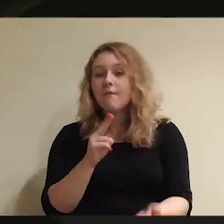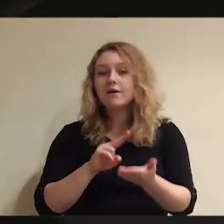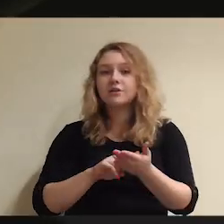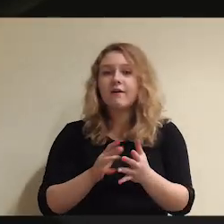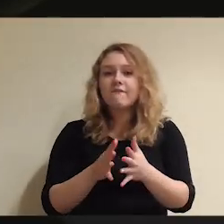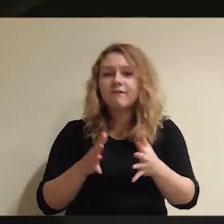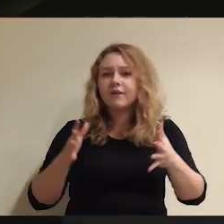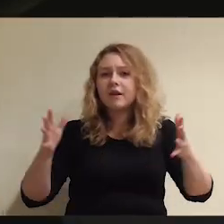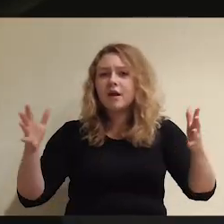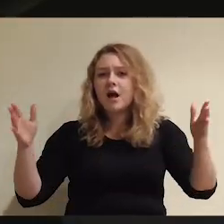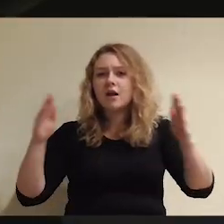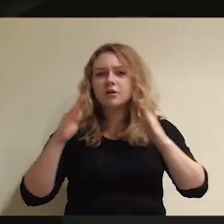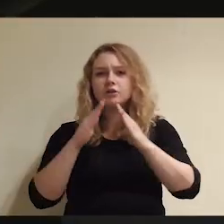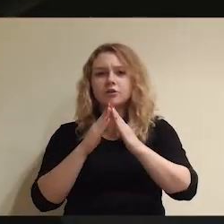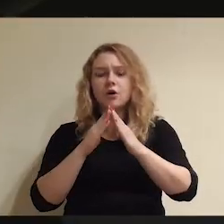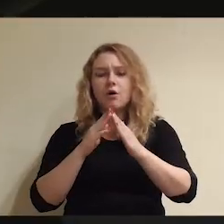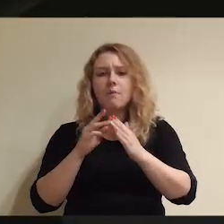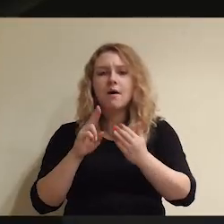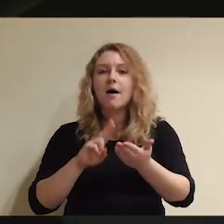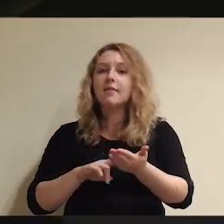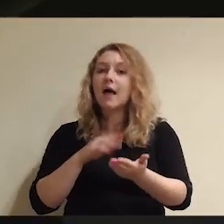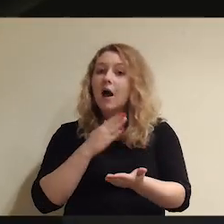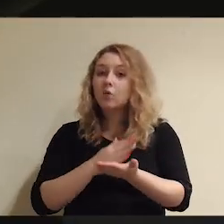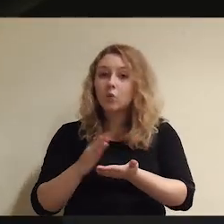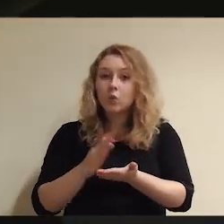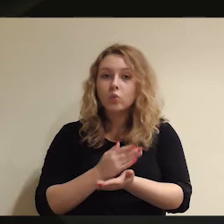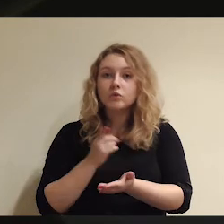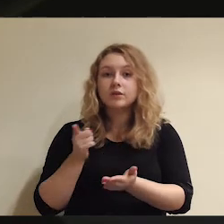Popatrz na ogromny dom,